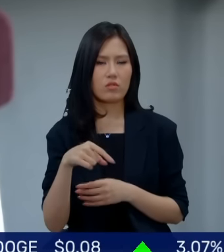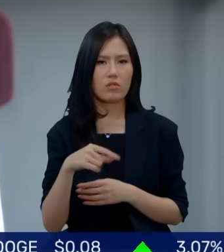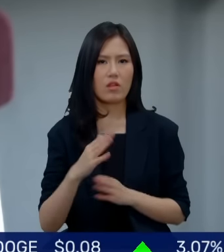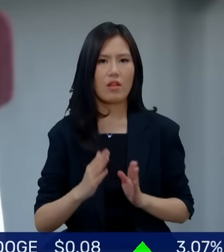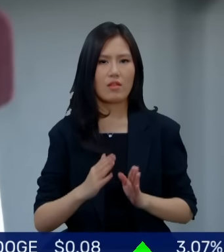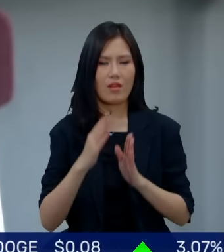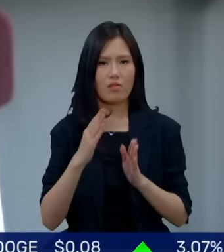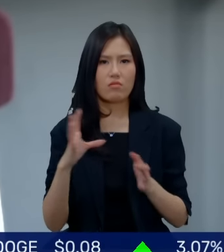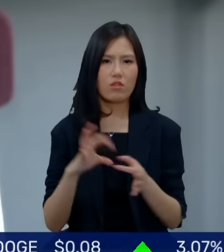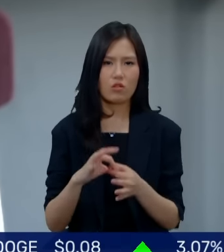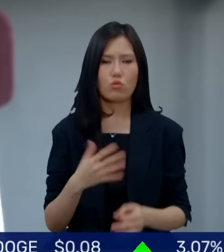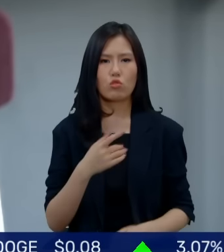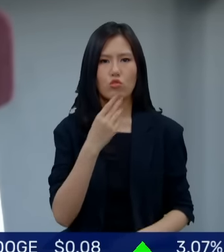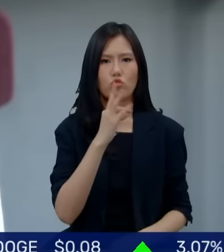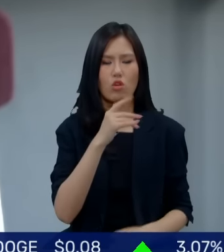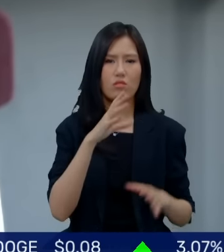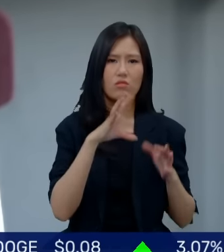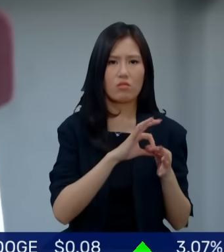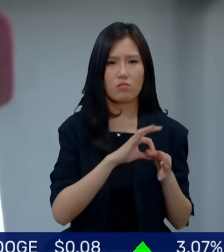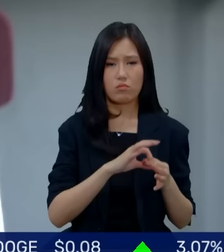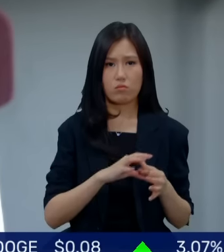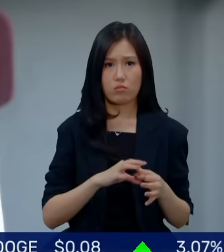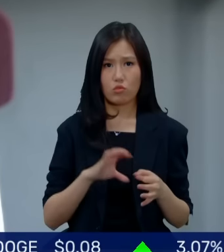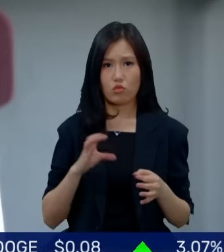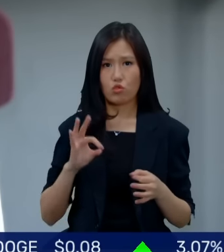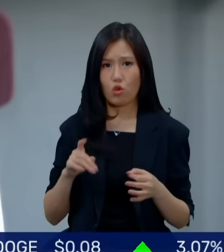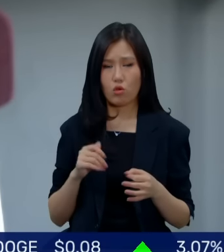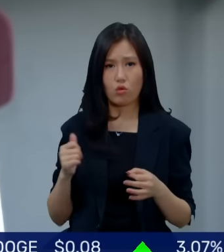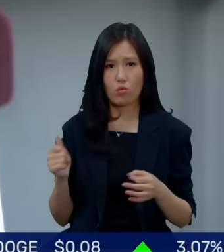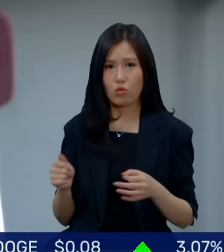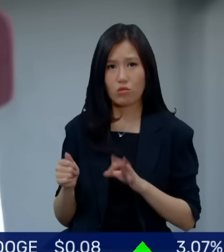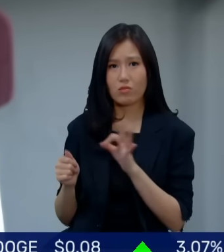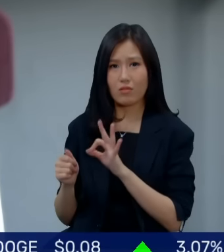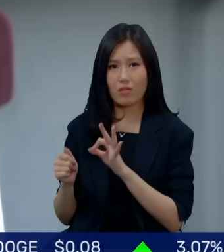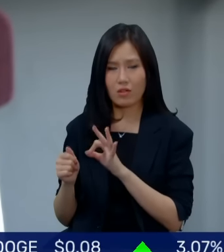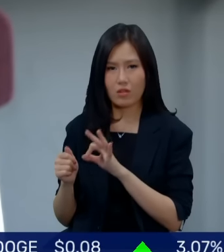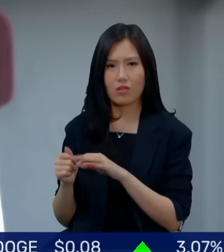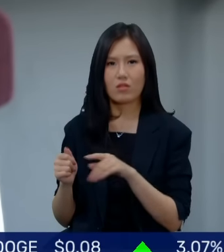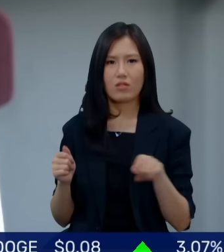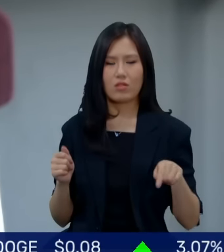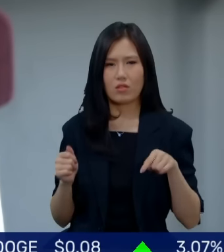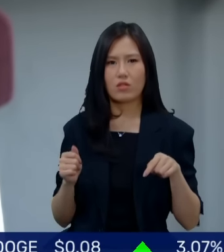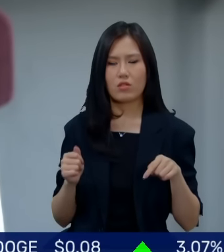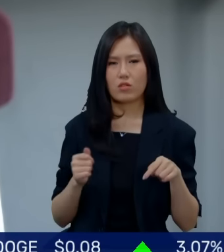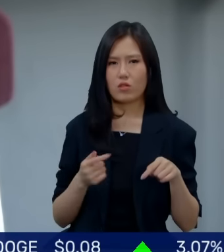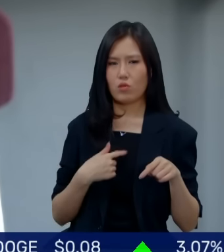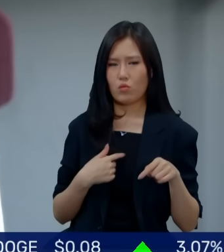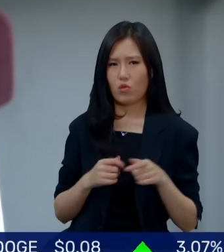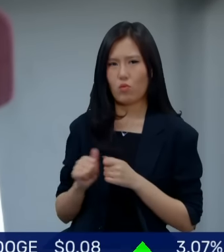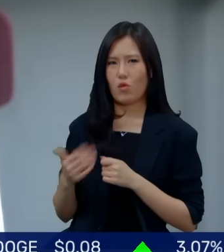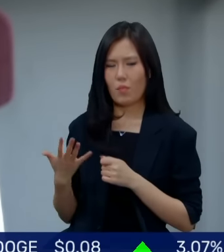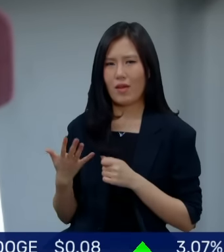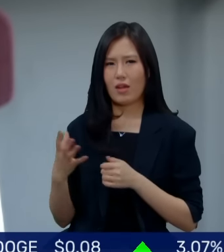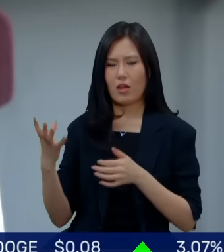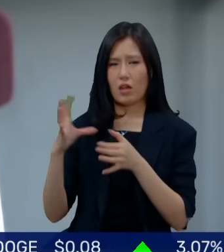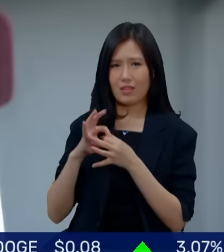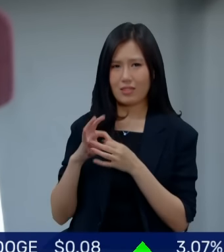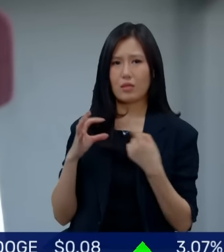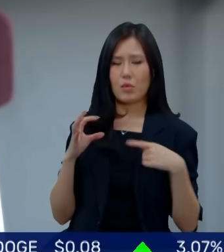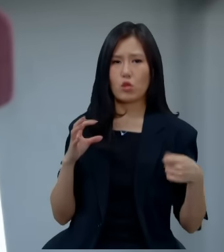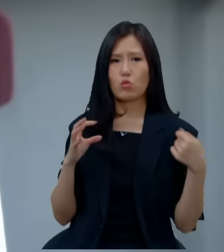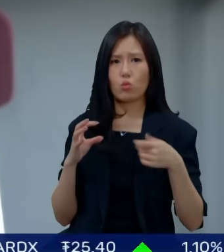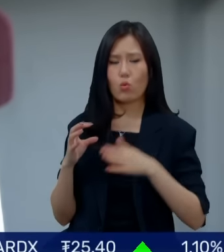төгөн цэцлэгч юм уу ийм байдалтайгаар нөгөө сөөхийн төлөөгөө мөнгнөөс болоод төлж байгаа иргэдэг хохироод байгаа байхгүй. Тим учраас ерөөсөө тухайн иргэн нь өөрөө төлбөрөө